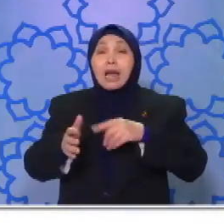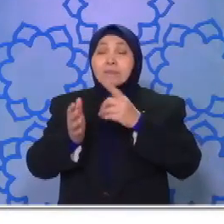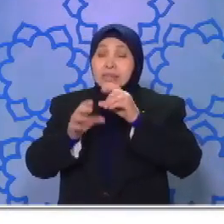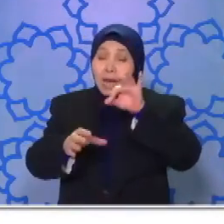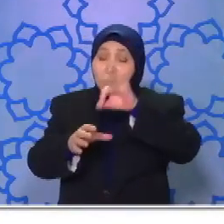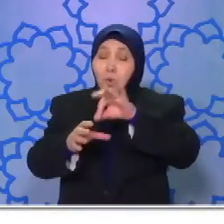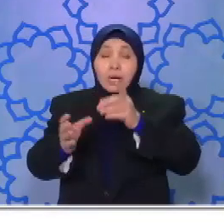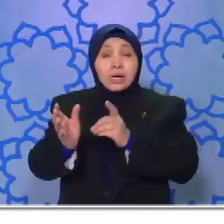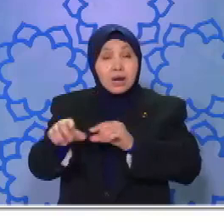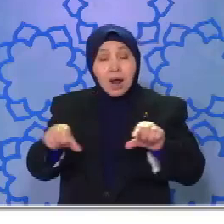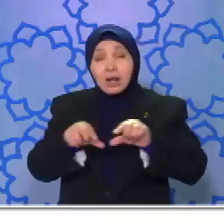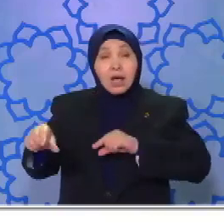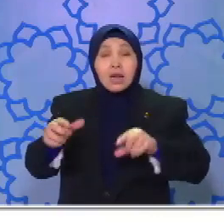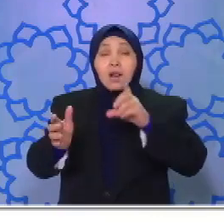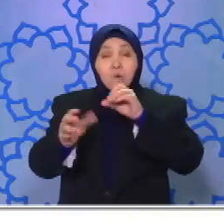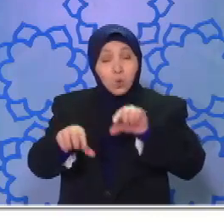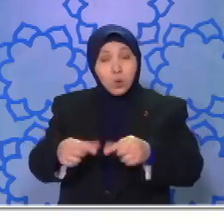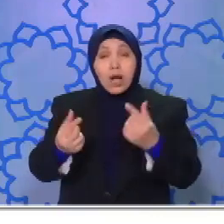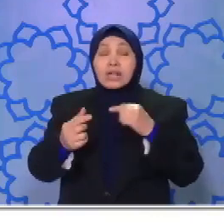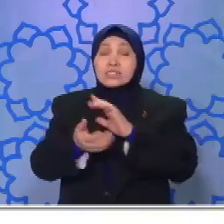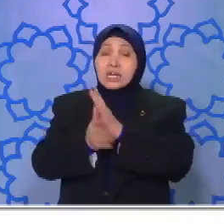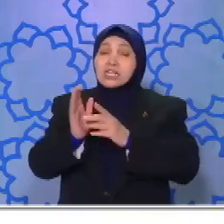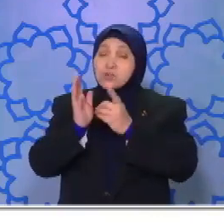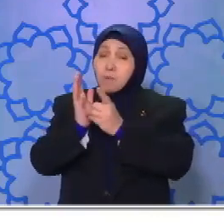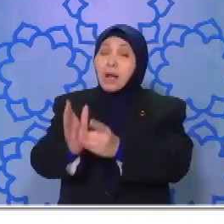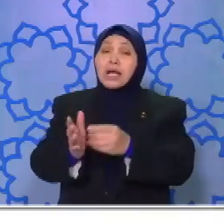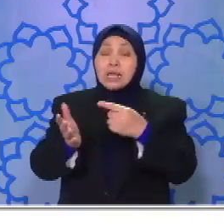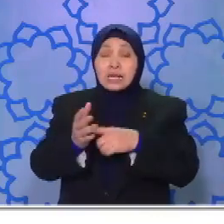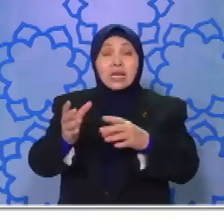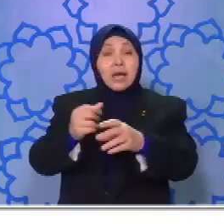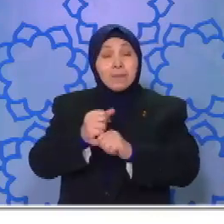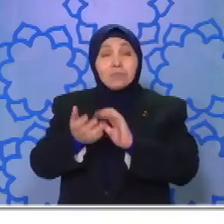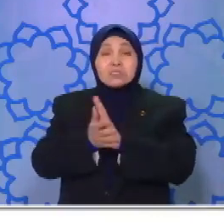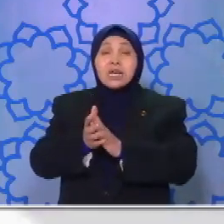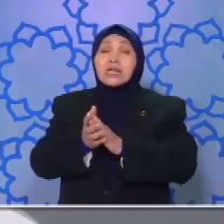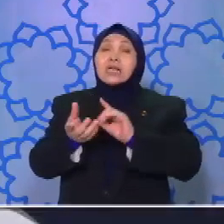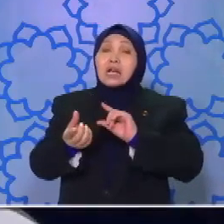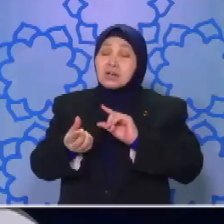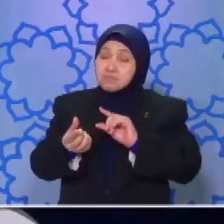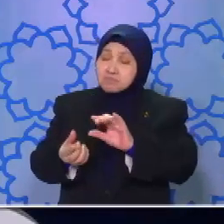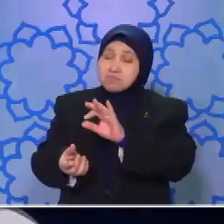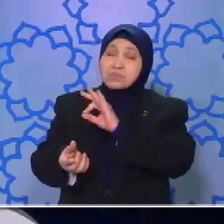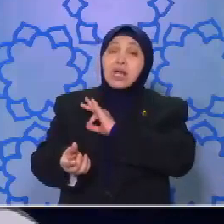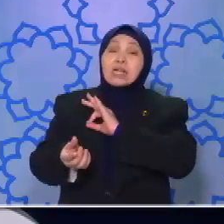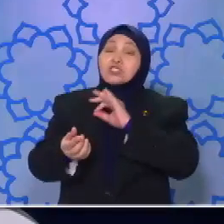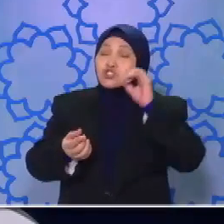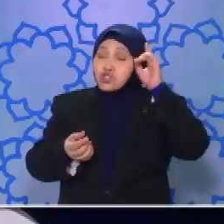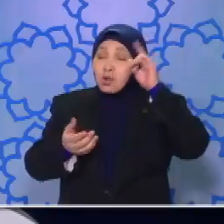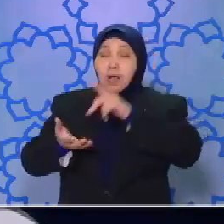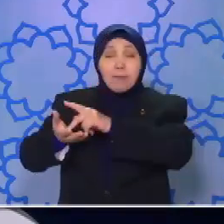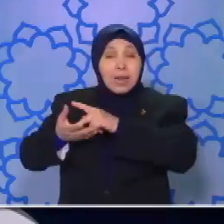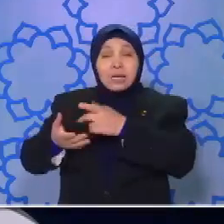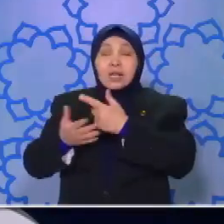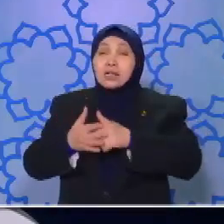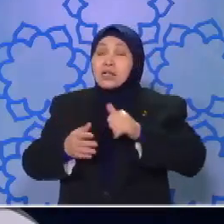Tuan-tuan, sumbangan ini tuan-tuan akan dapat ya sebagai ganjaran insya-Allah di akhirat nanti. Kerana apa? Kerana kita